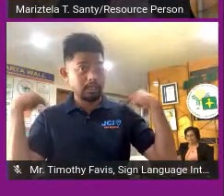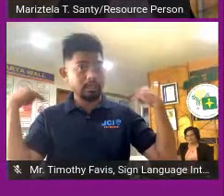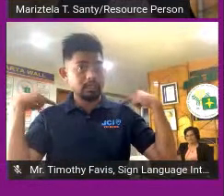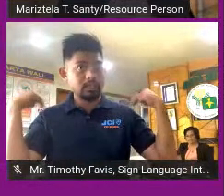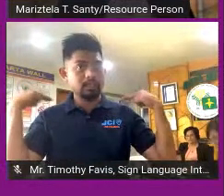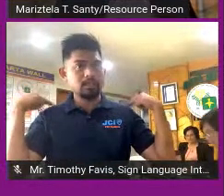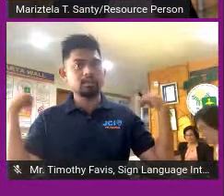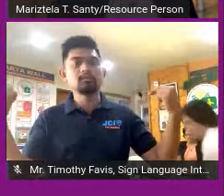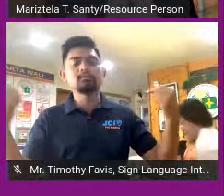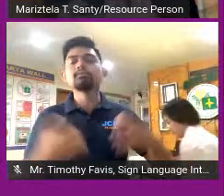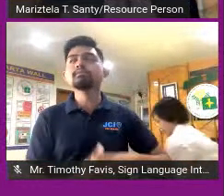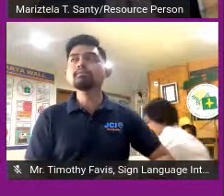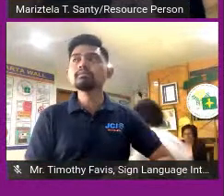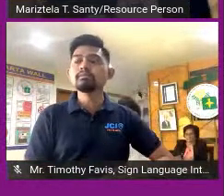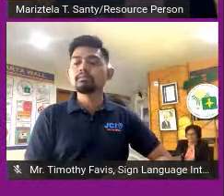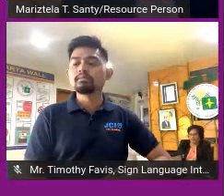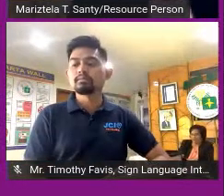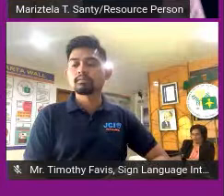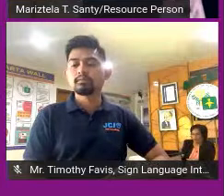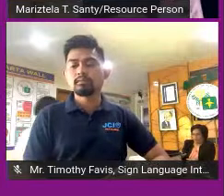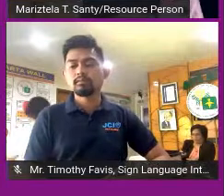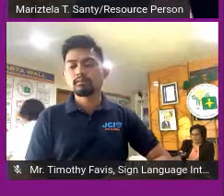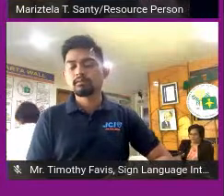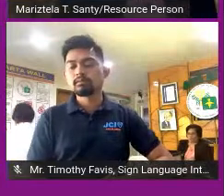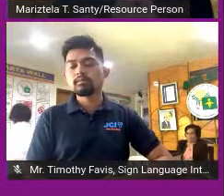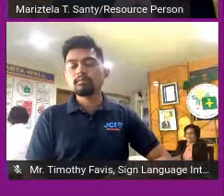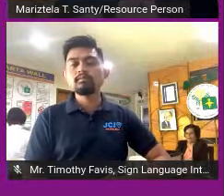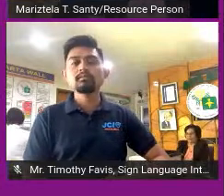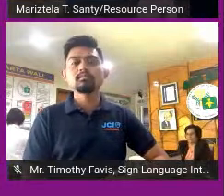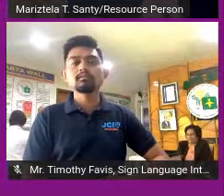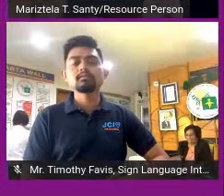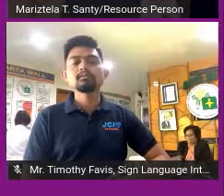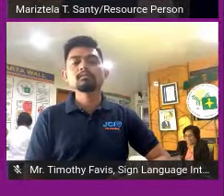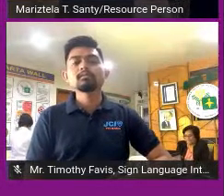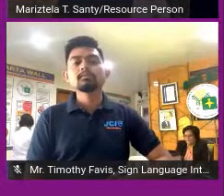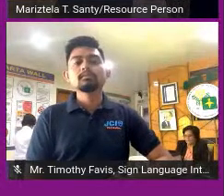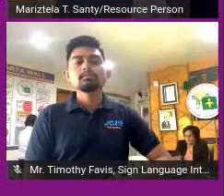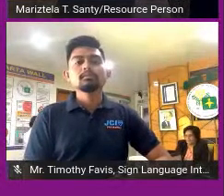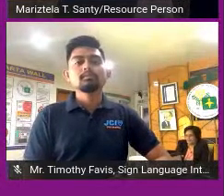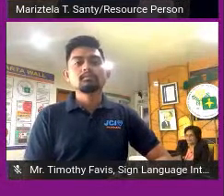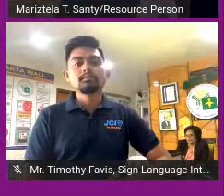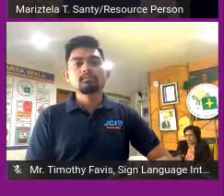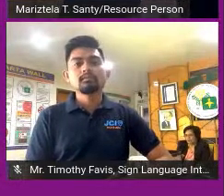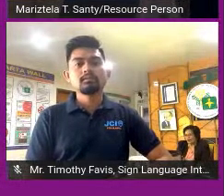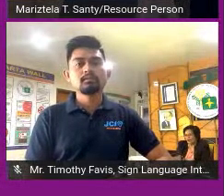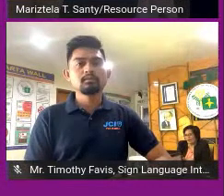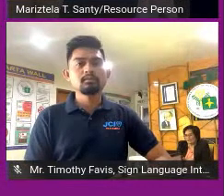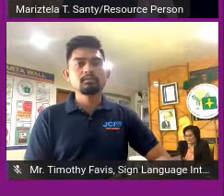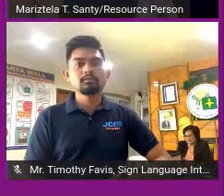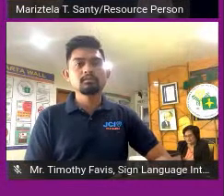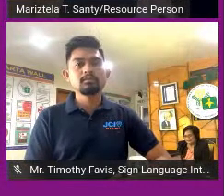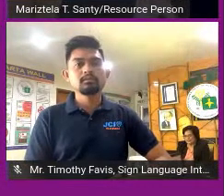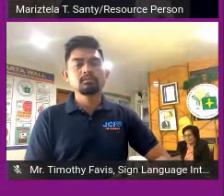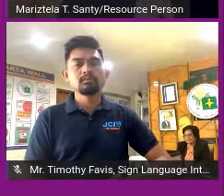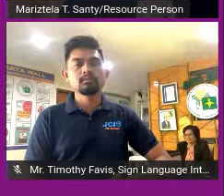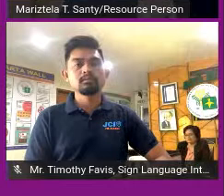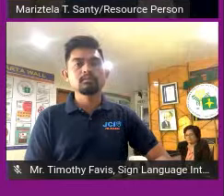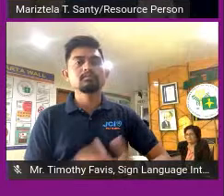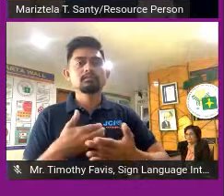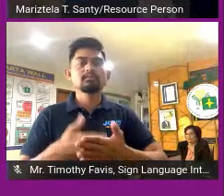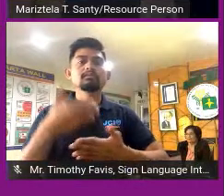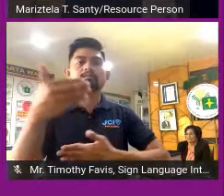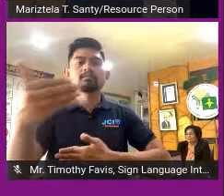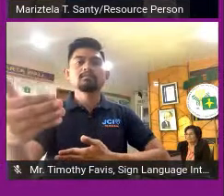nakaano na rin sa magandang trabaho na pareho ng mga lalaki. Ito po ang